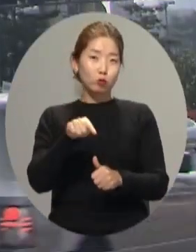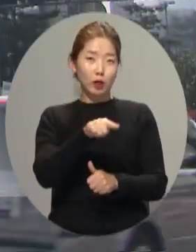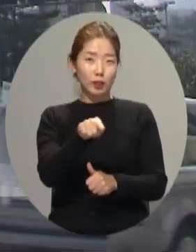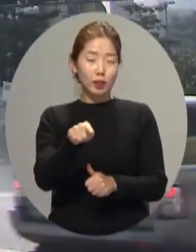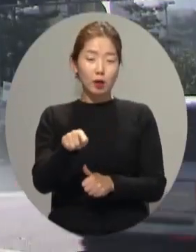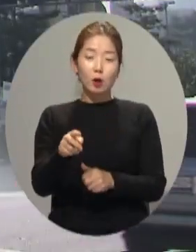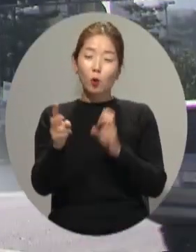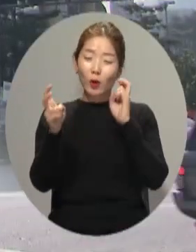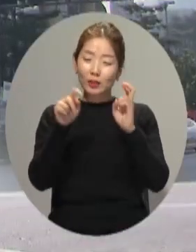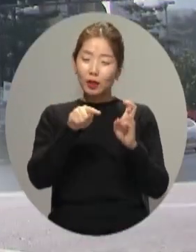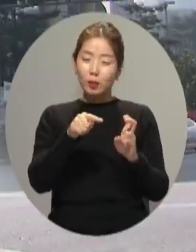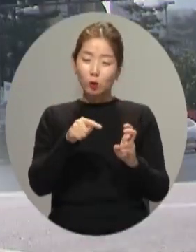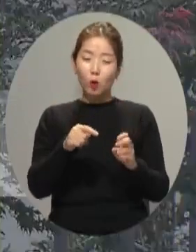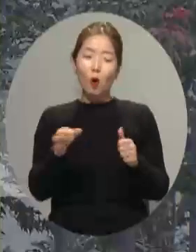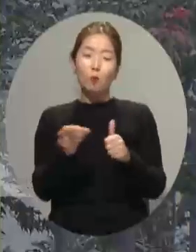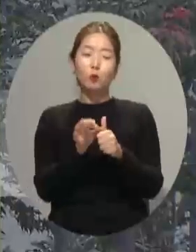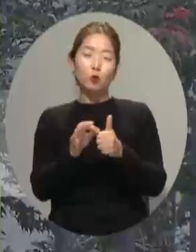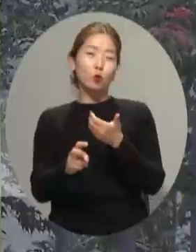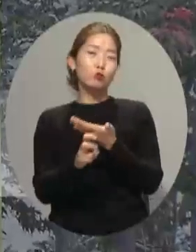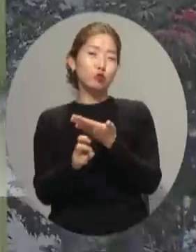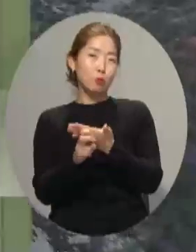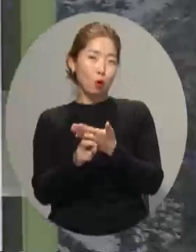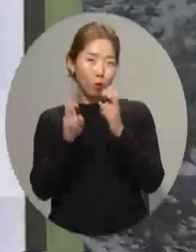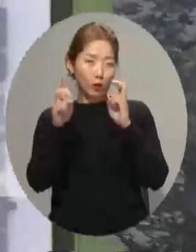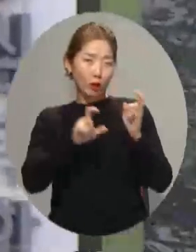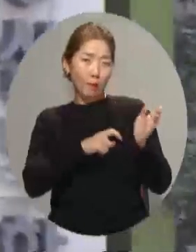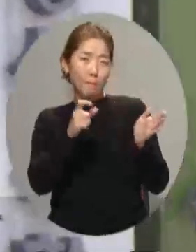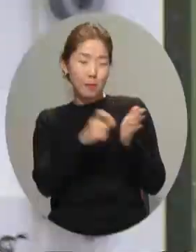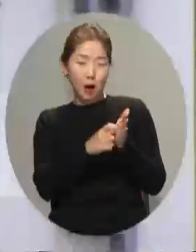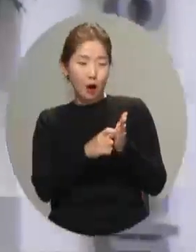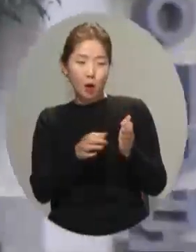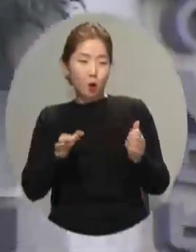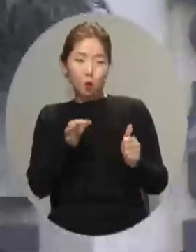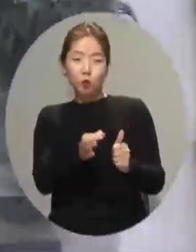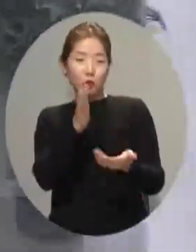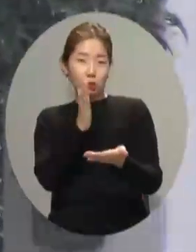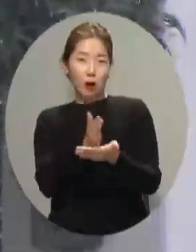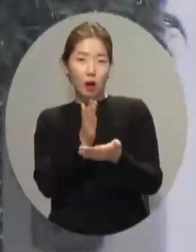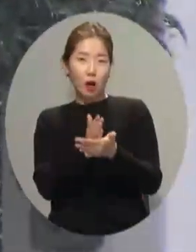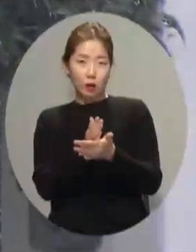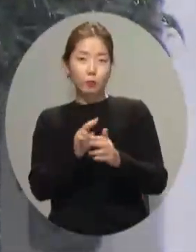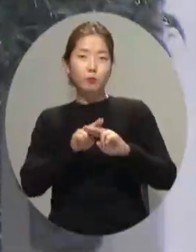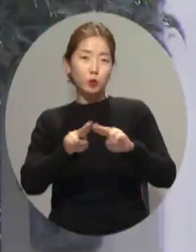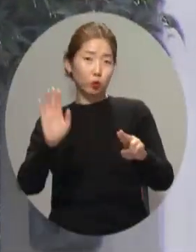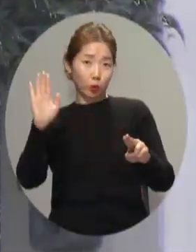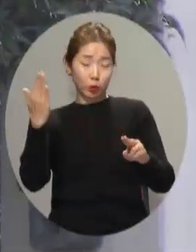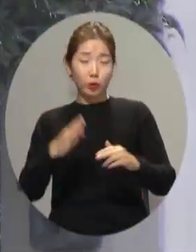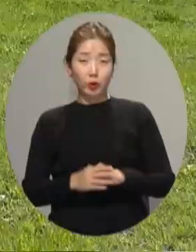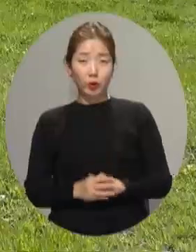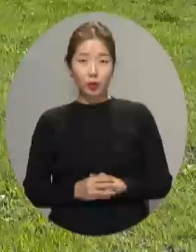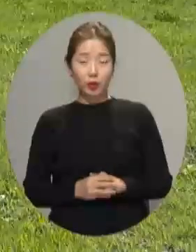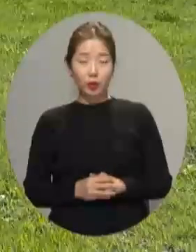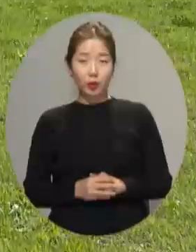수입 업체를 보조금 부정수급 업체로 지정하면서 아예 보조금 지급 자체가 불가능해진 겁니다.